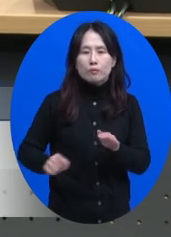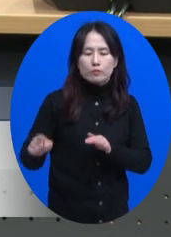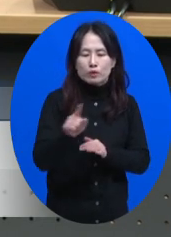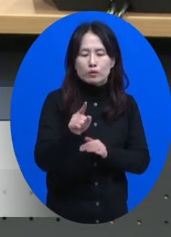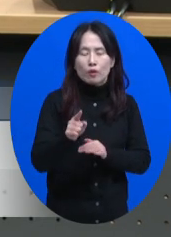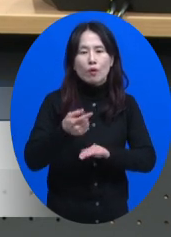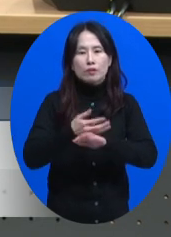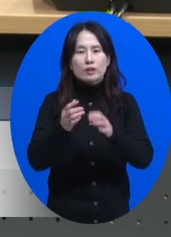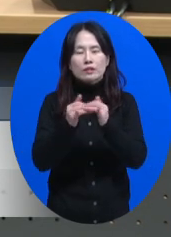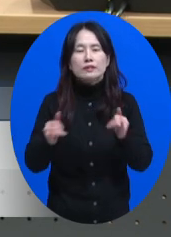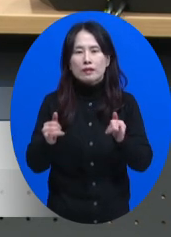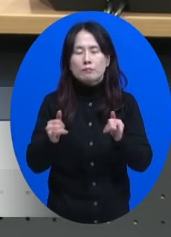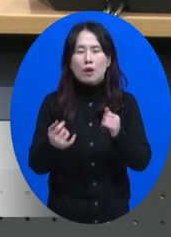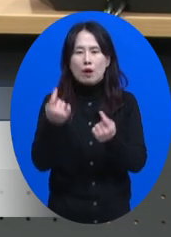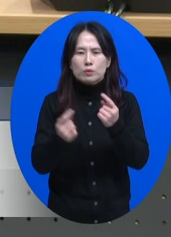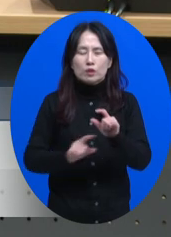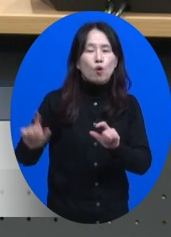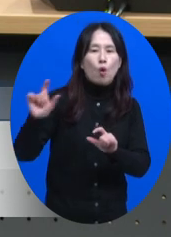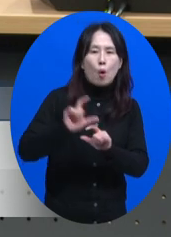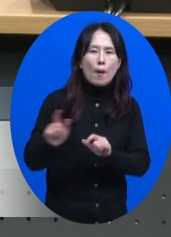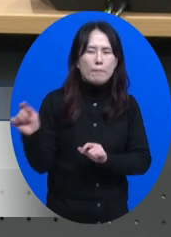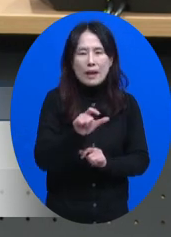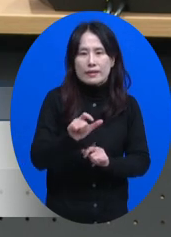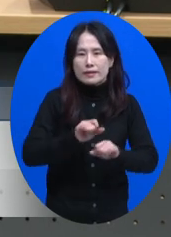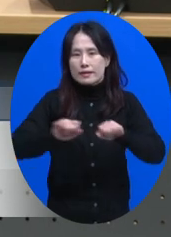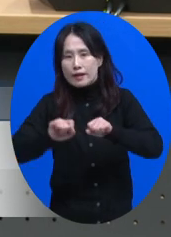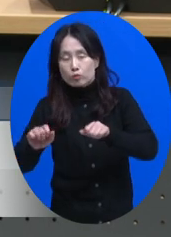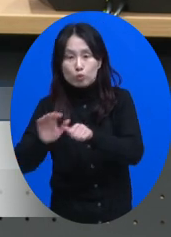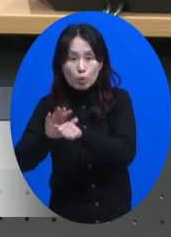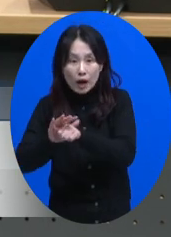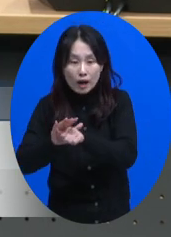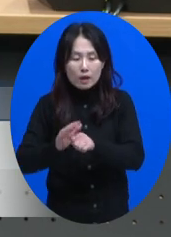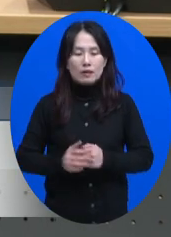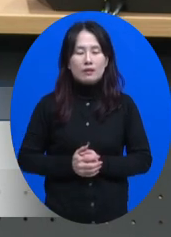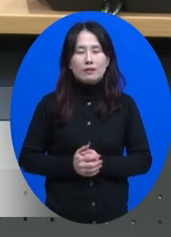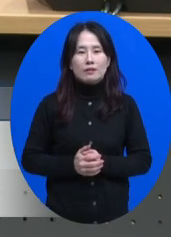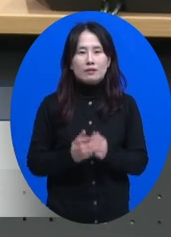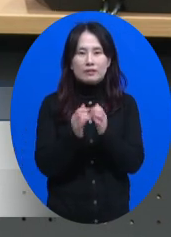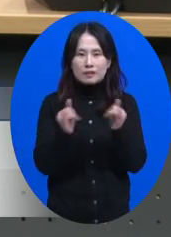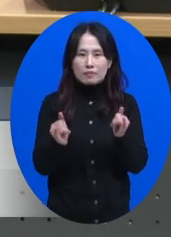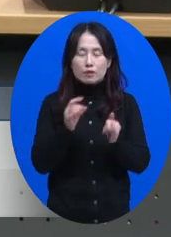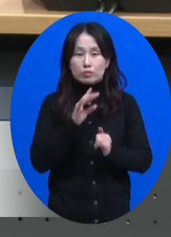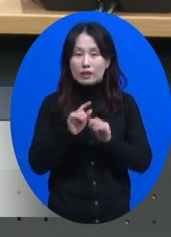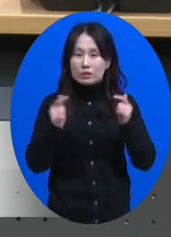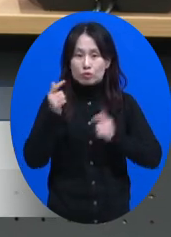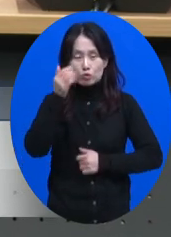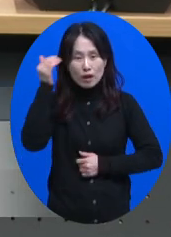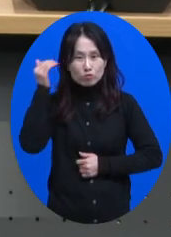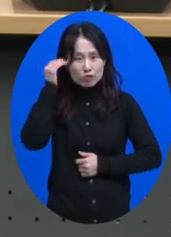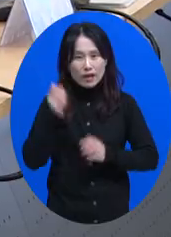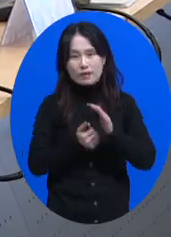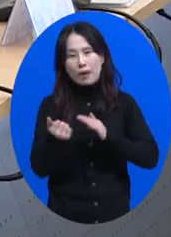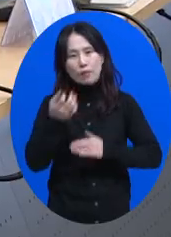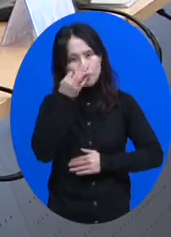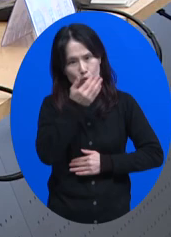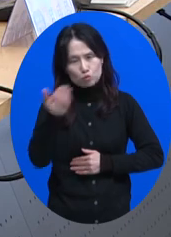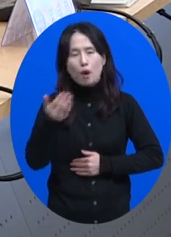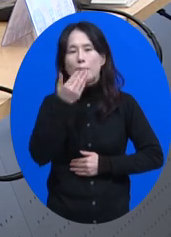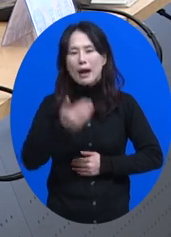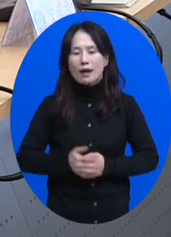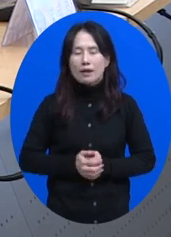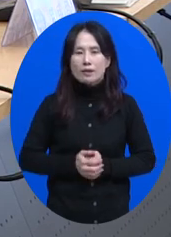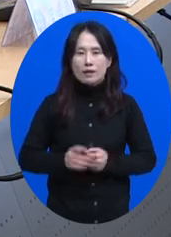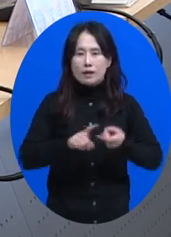선제적으로 또 남다르게 대처를 하게 되면 우리 도민들뿐만 아니라 우리 대한민국에 또 희망을 줄 수 있을 것 같습니다.